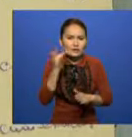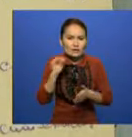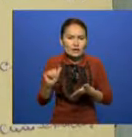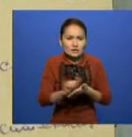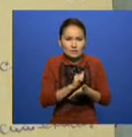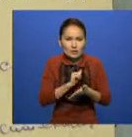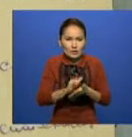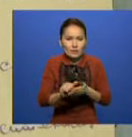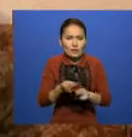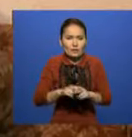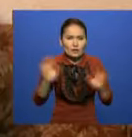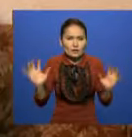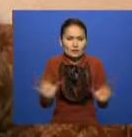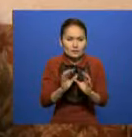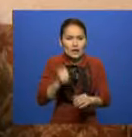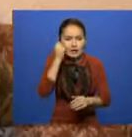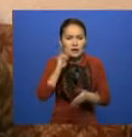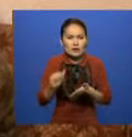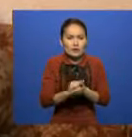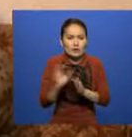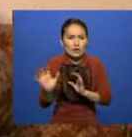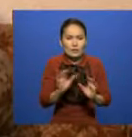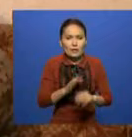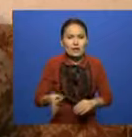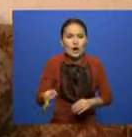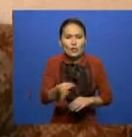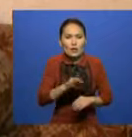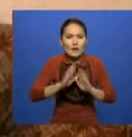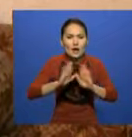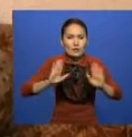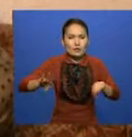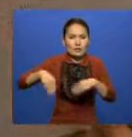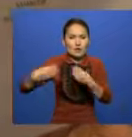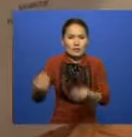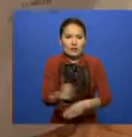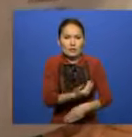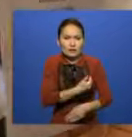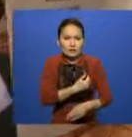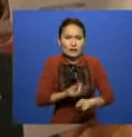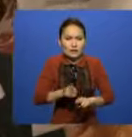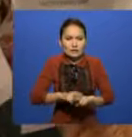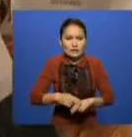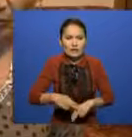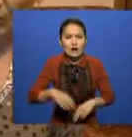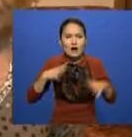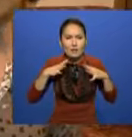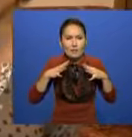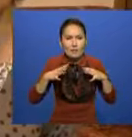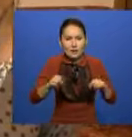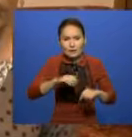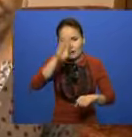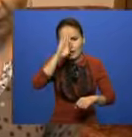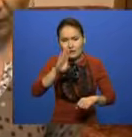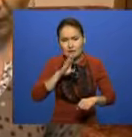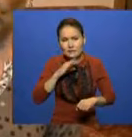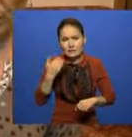қойдым. Бұларды сақтау керек. Келешекте ауды мен облыстың мұражайларына тапсырам дейді батырдың қызы Ольга Ивановна. Очень приятно